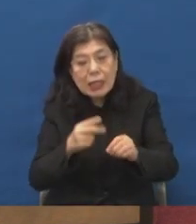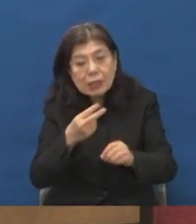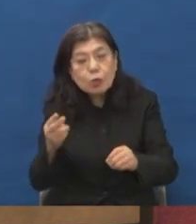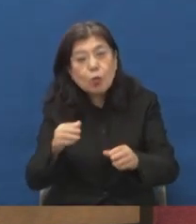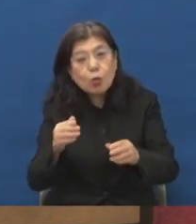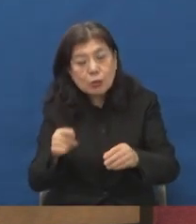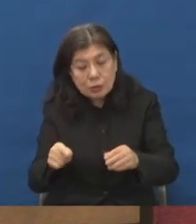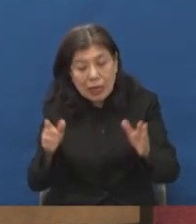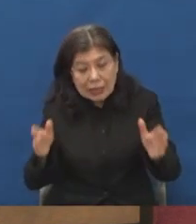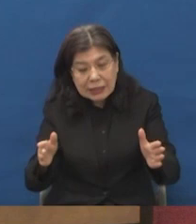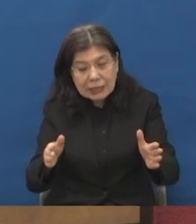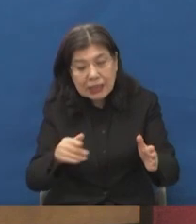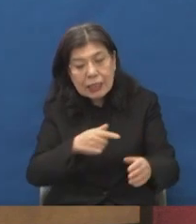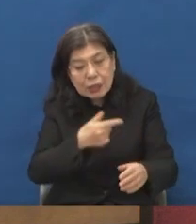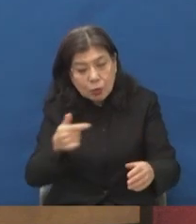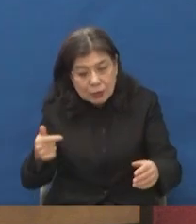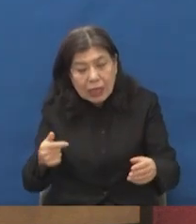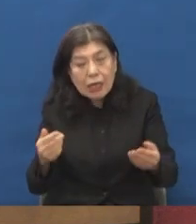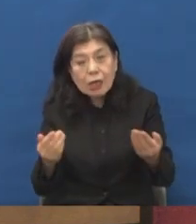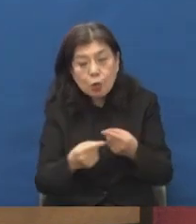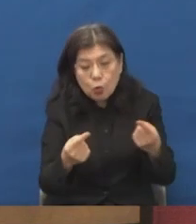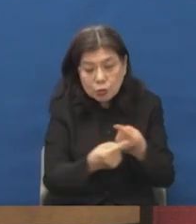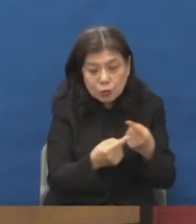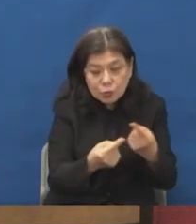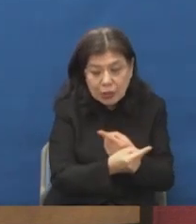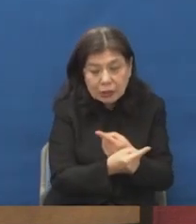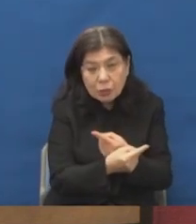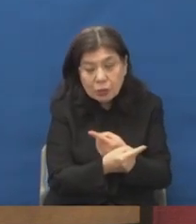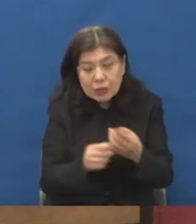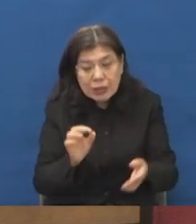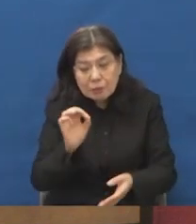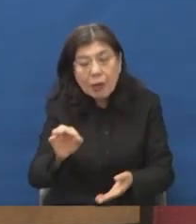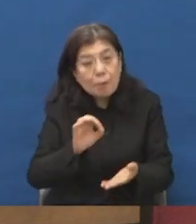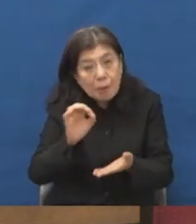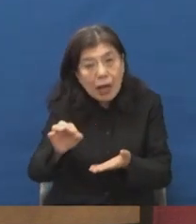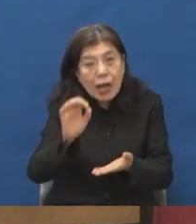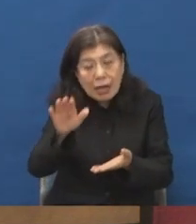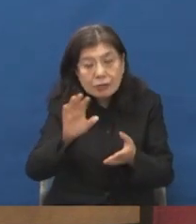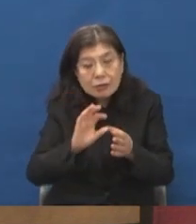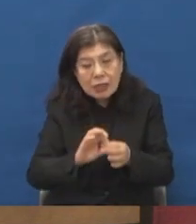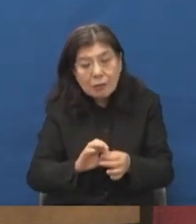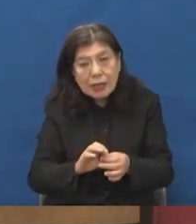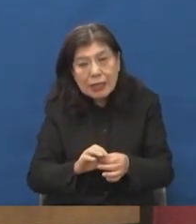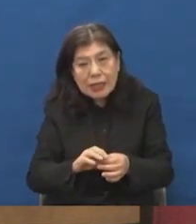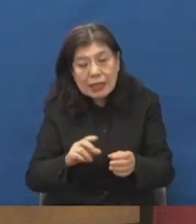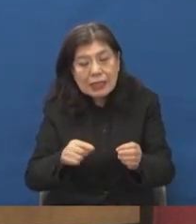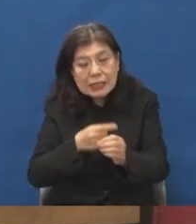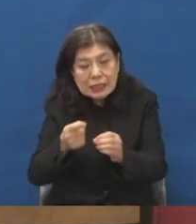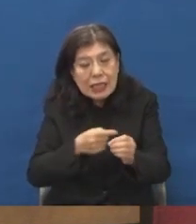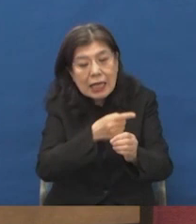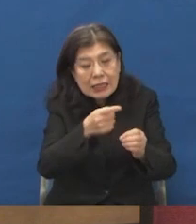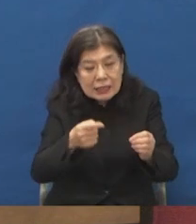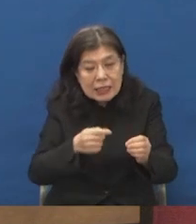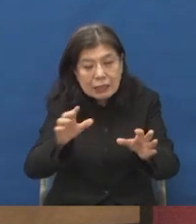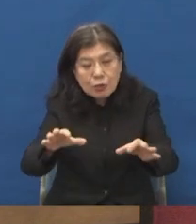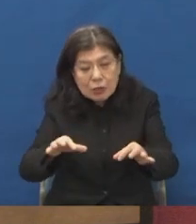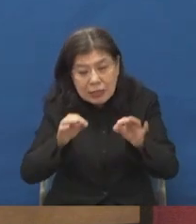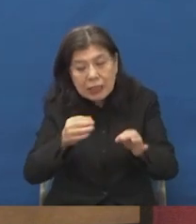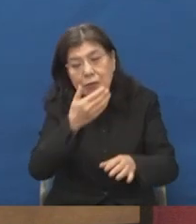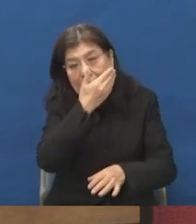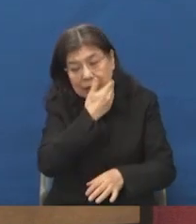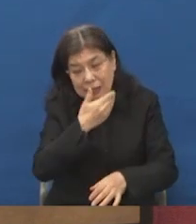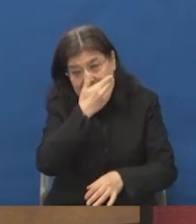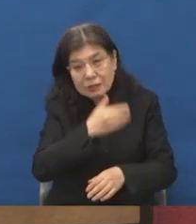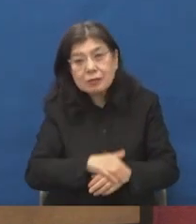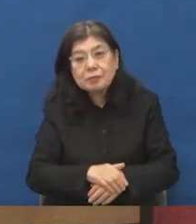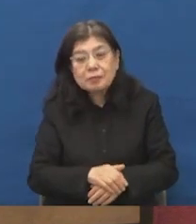更新などの建設改良事業に充当しているため、単年度における利益は非常に重要であることは言うまでもあり